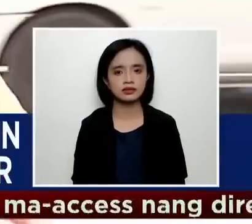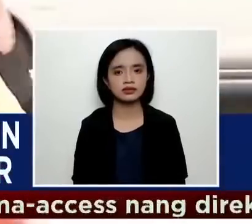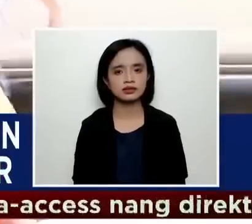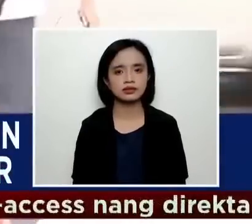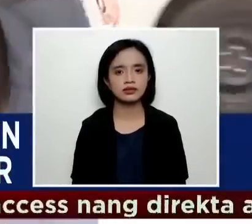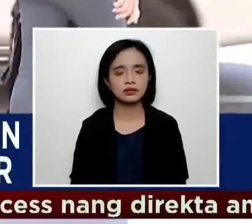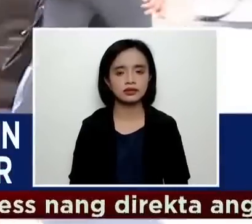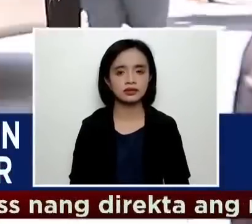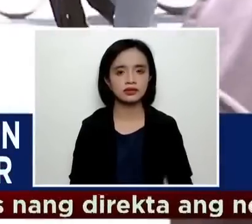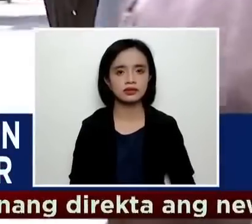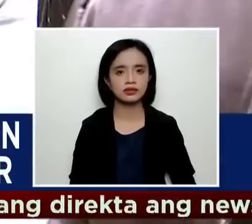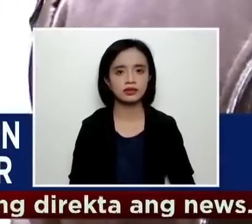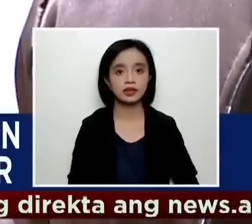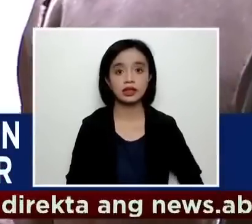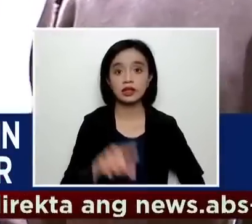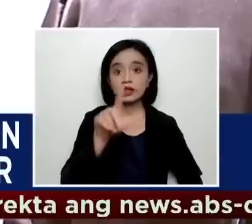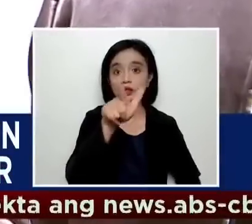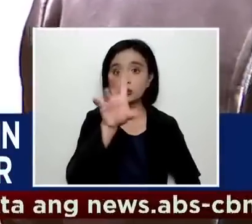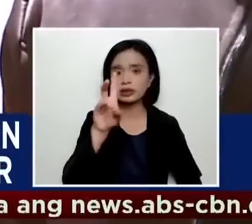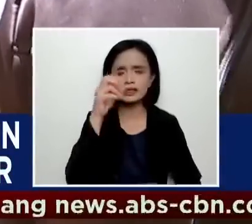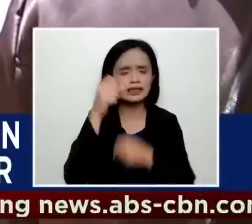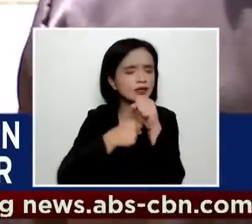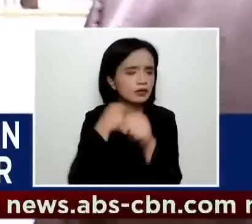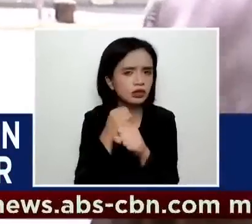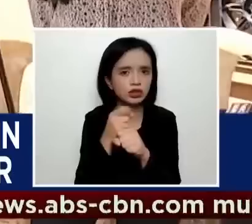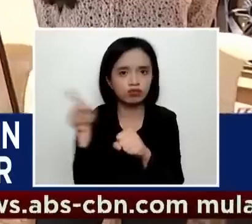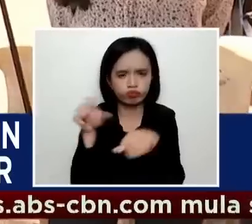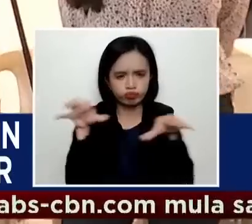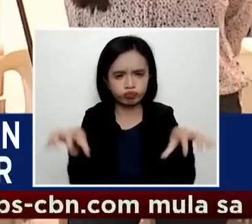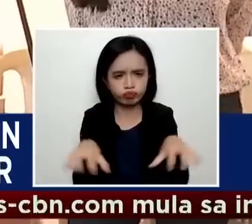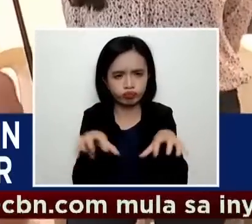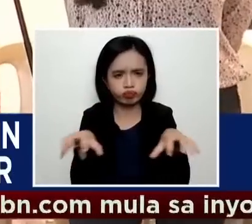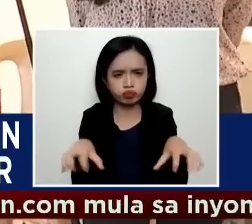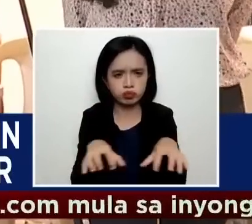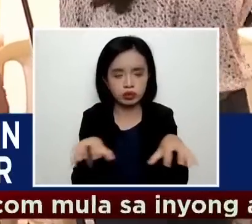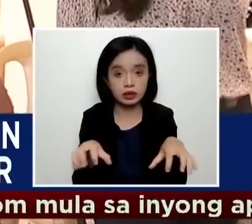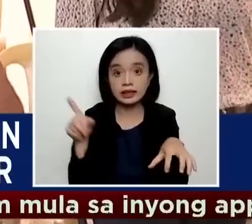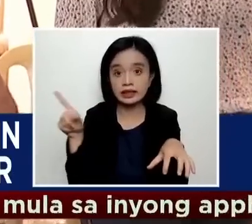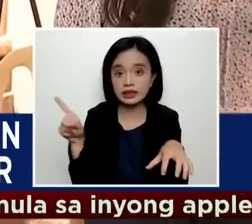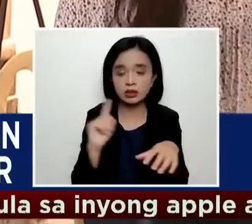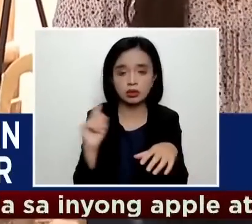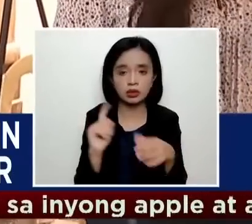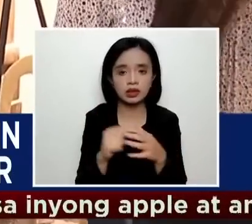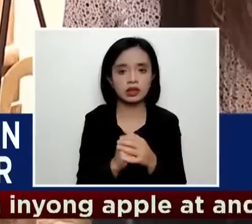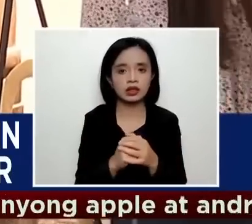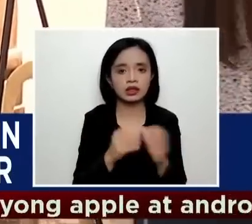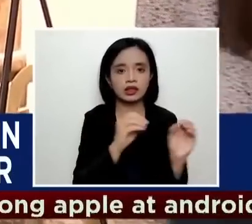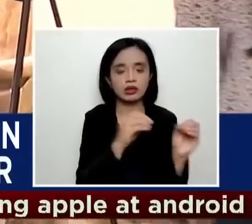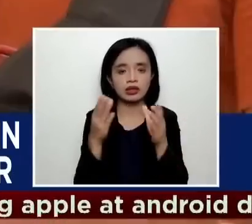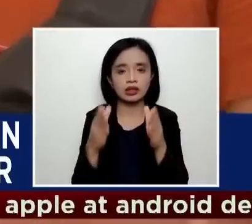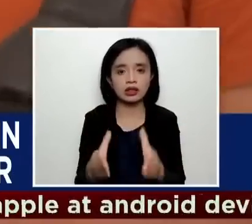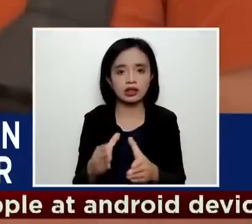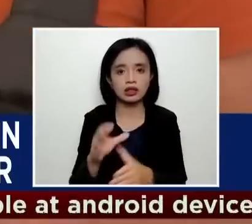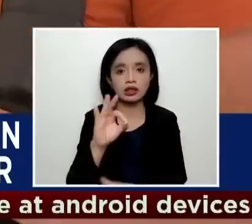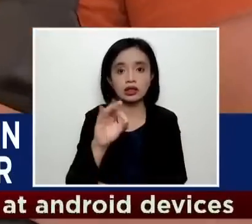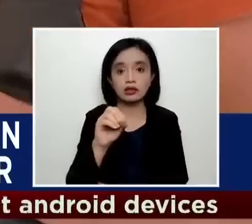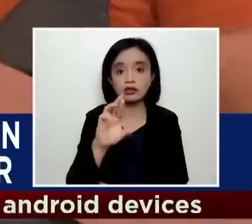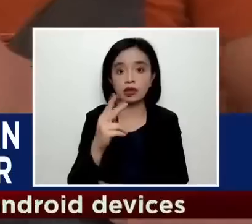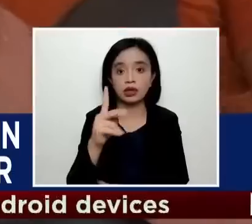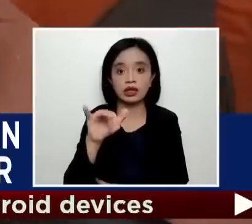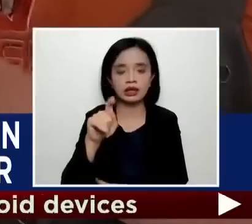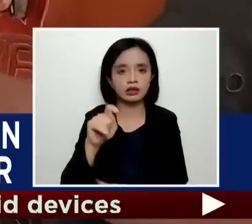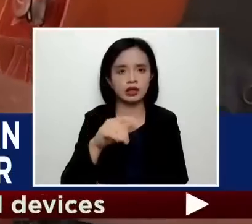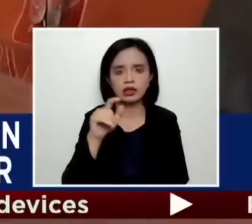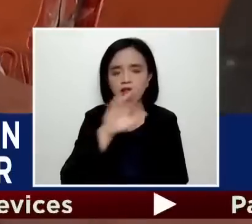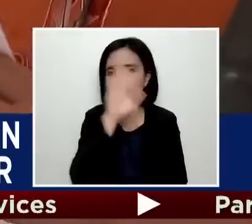Sa loob ng 27 years na pagkayod ni Ramil bilang forklift operator, di pa niya natikmang umangat sa